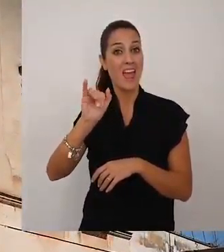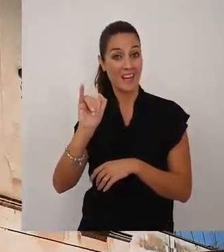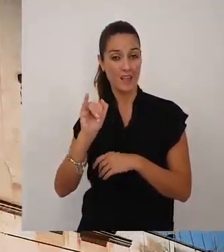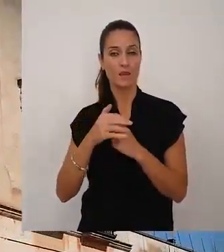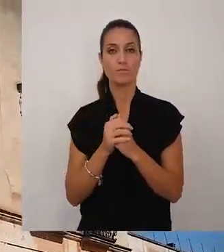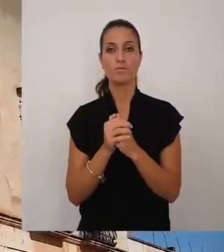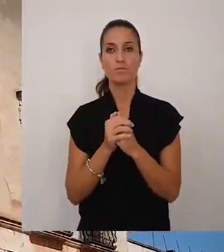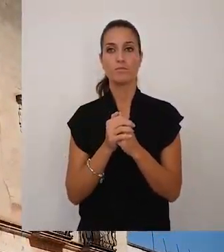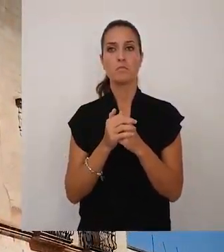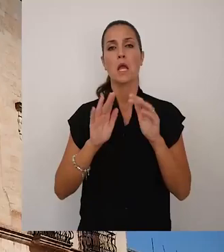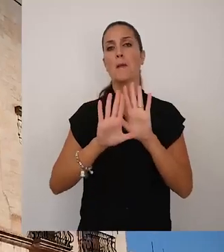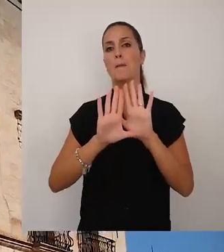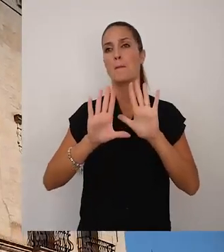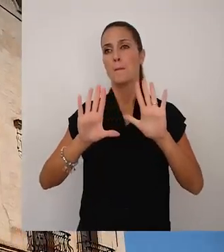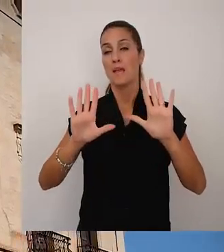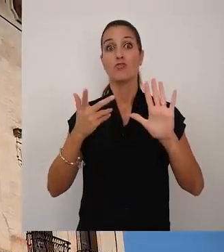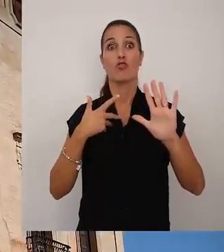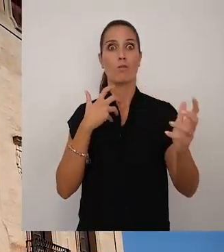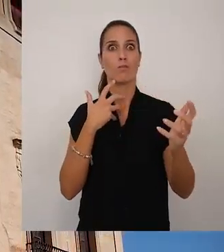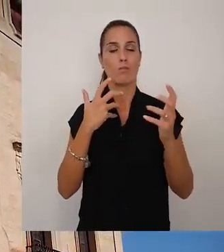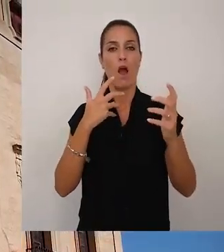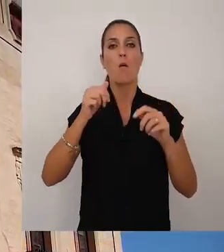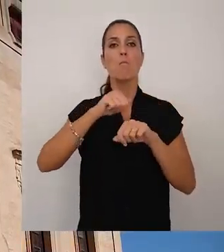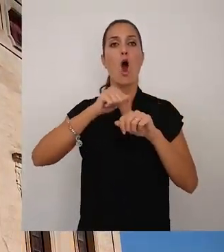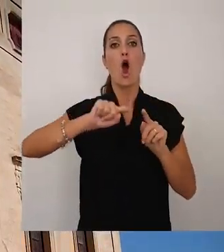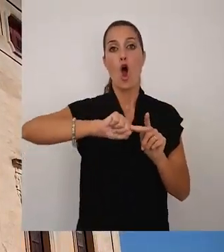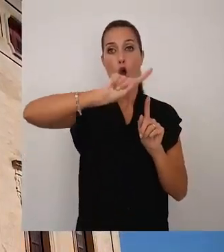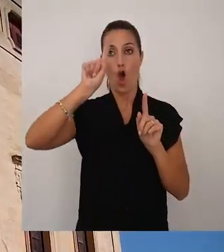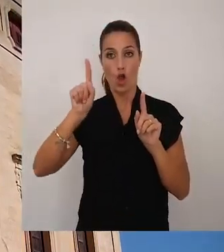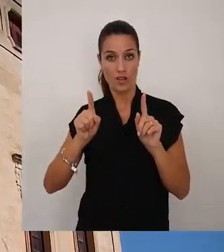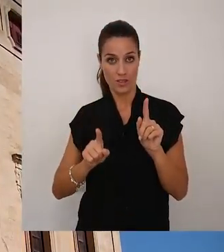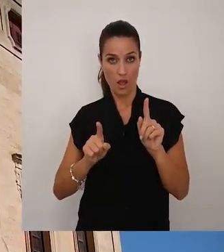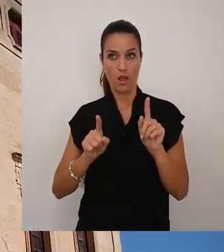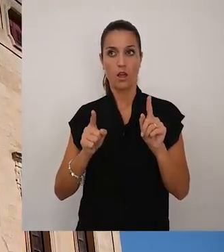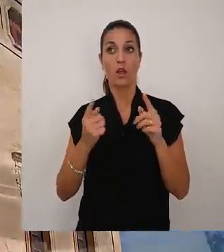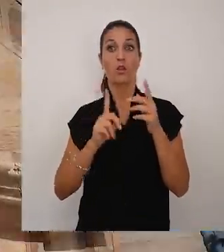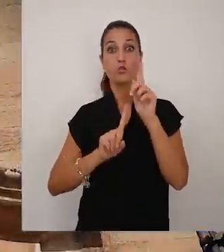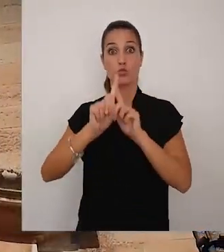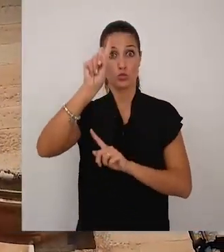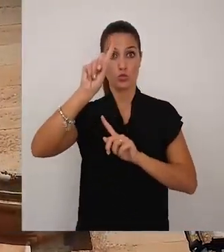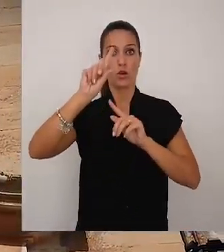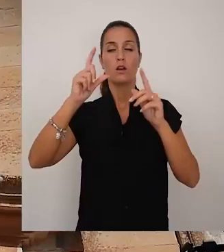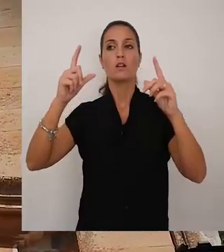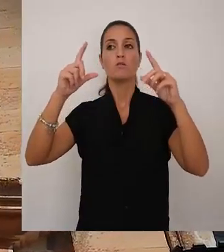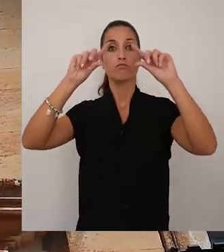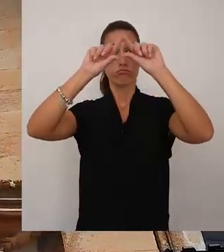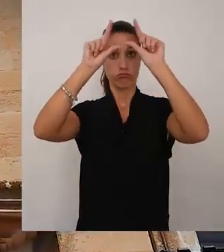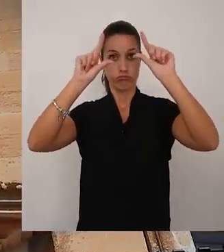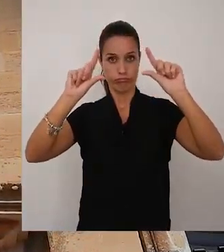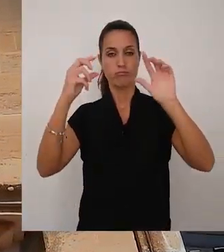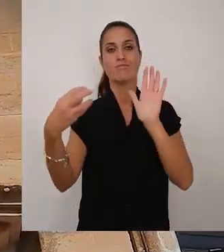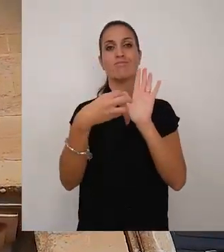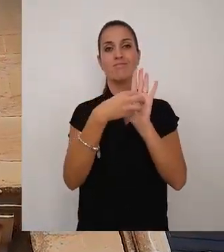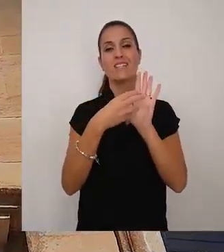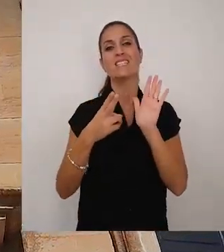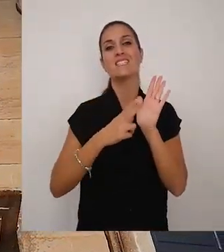A ravvivare le geometrie lineari dell'edificio è il grande portale, realizzato in forma monumentale e sormontato dall'arme